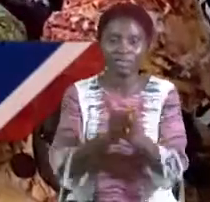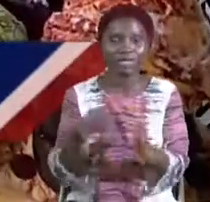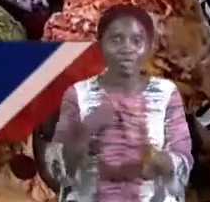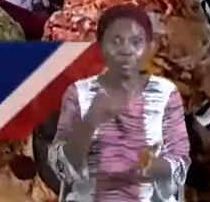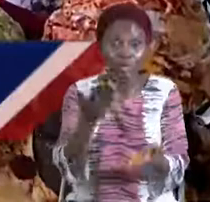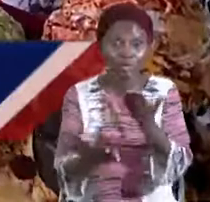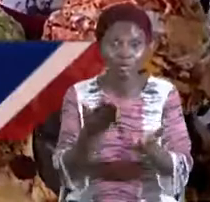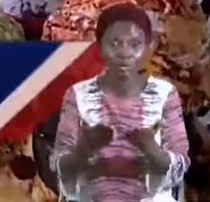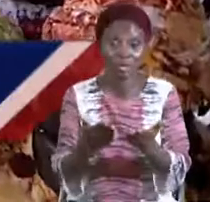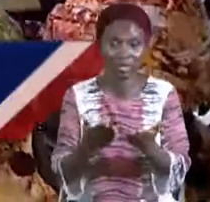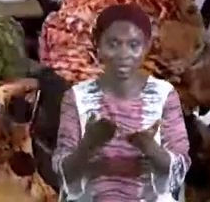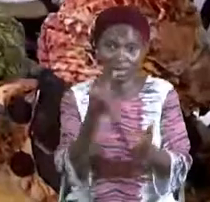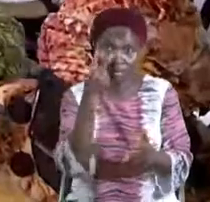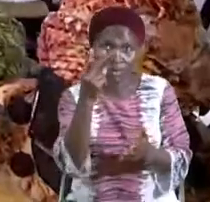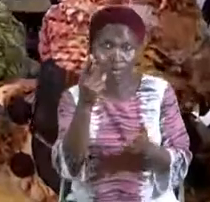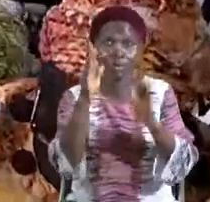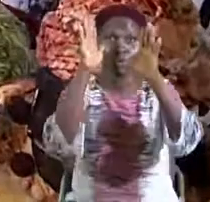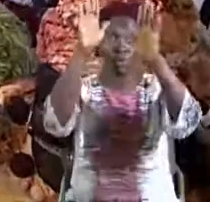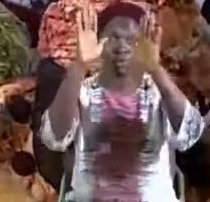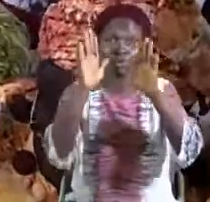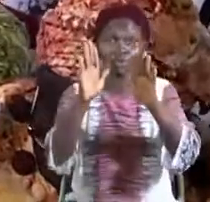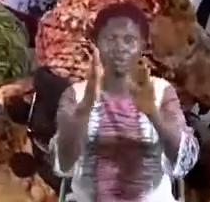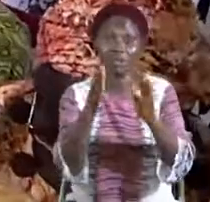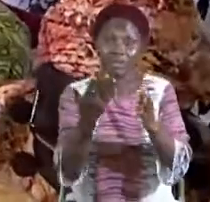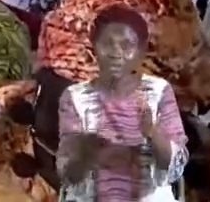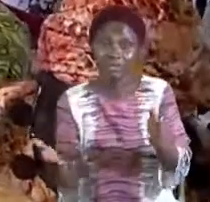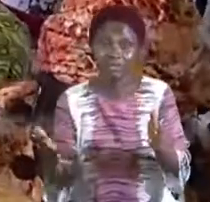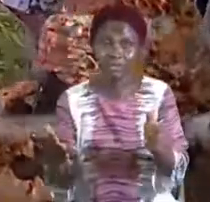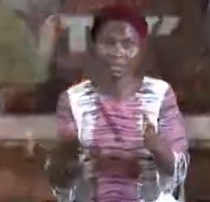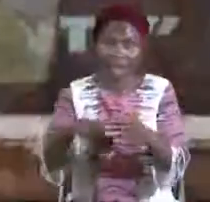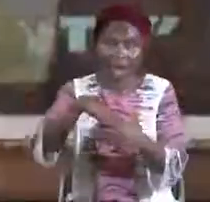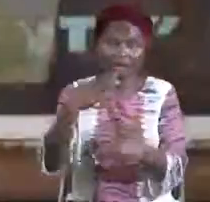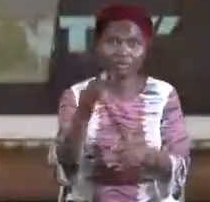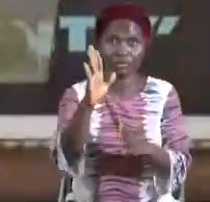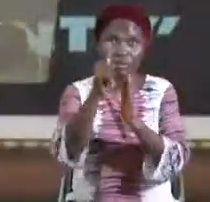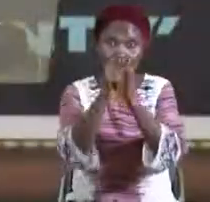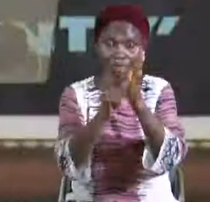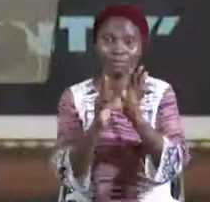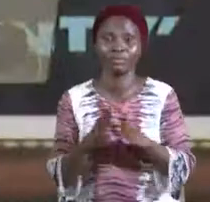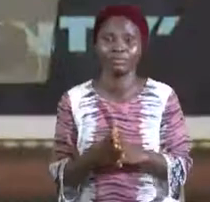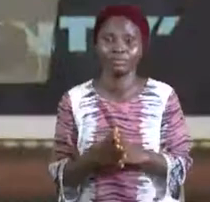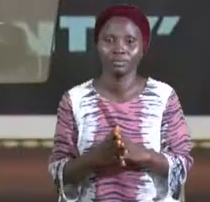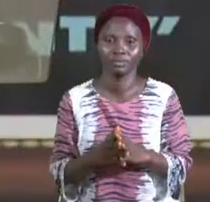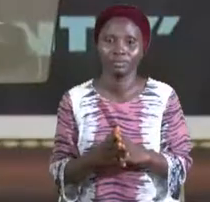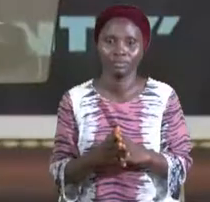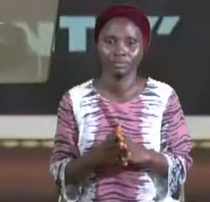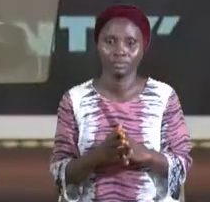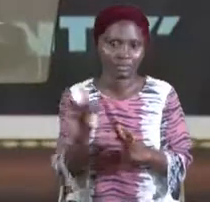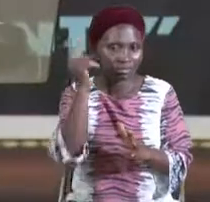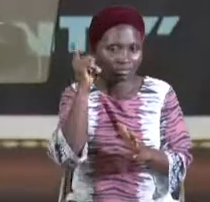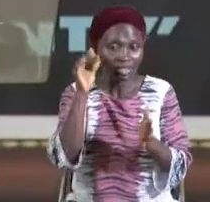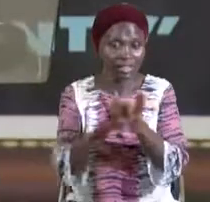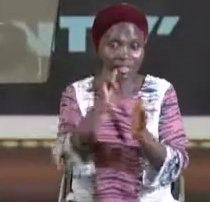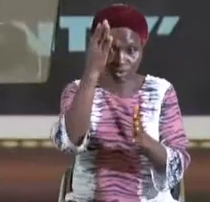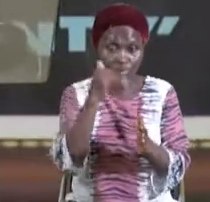Pour que je contemple les merveilles de ta loi. Regardez ici, s'il vous plaît. De quoi vous avez frère